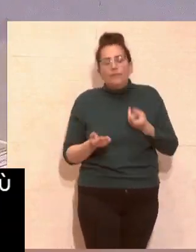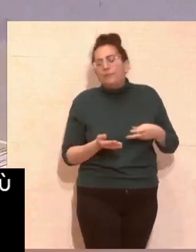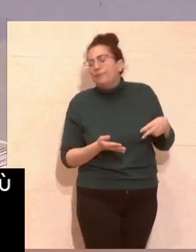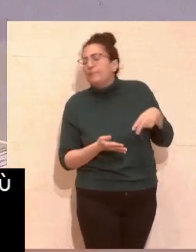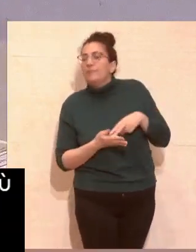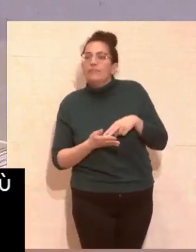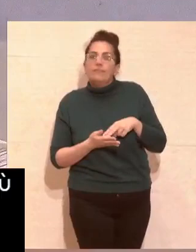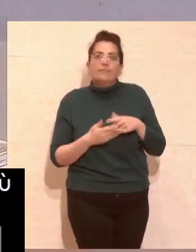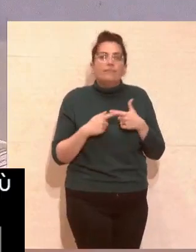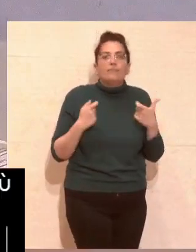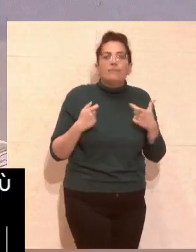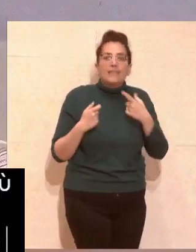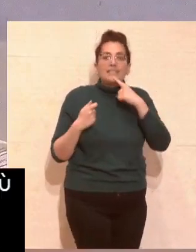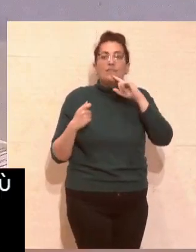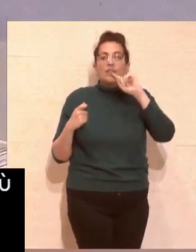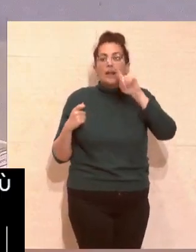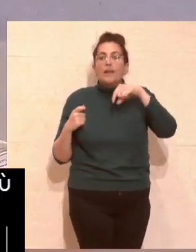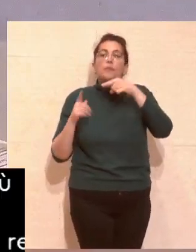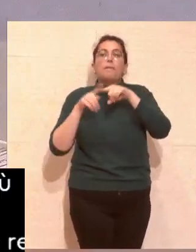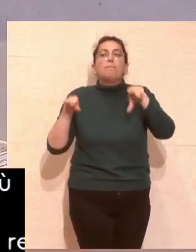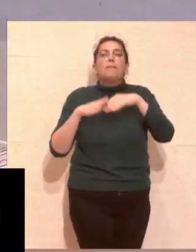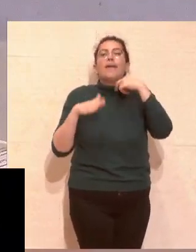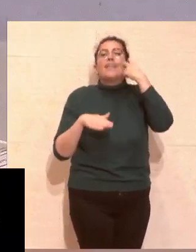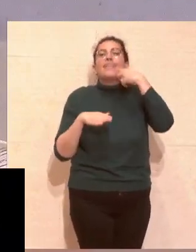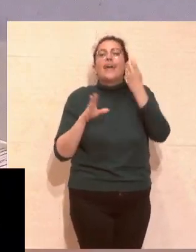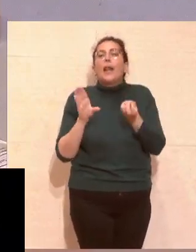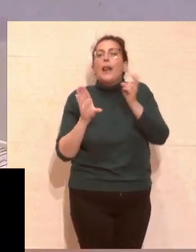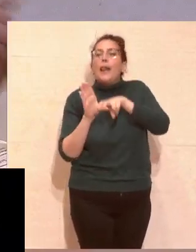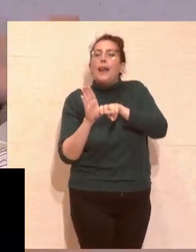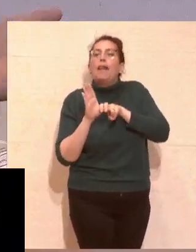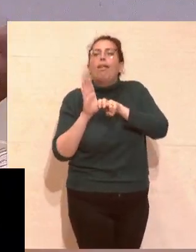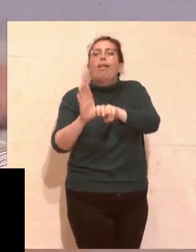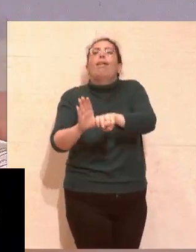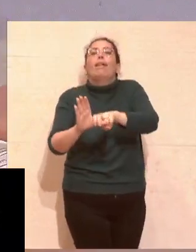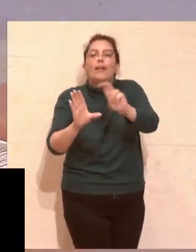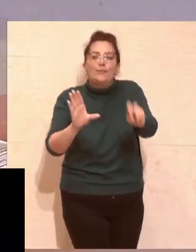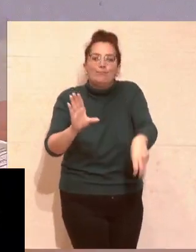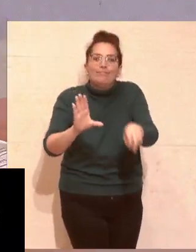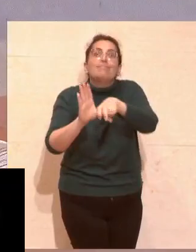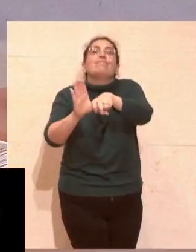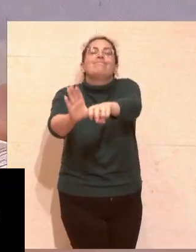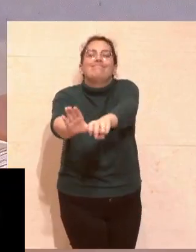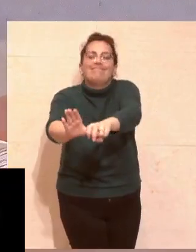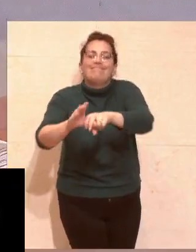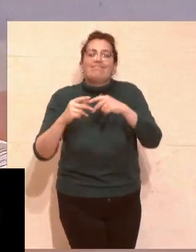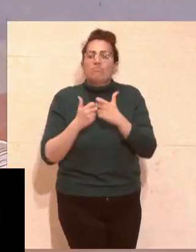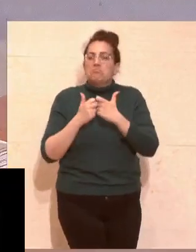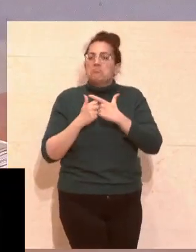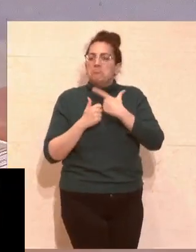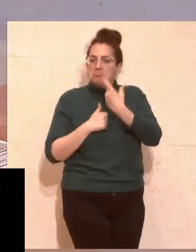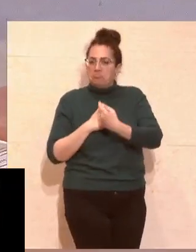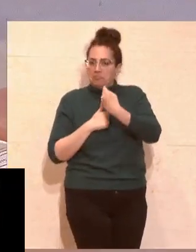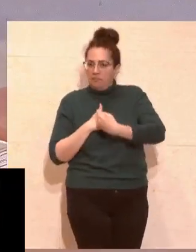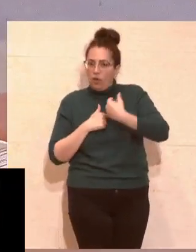rentre plus facilement dans le prochain wagon de sommeil. On souhaite que ça soit de plus en plus modulé parce qu'au début de la vie, même un enfant qui se